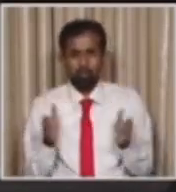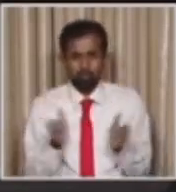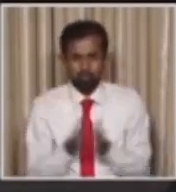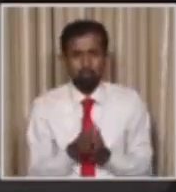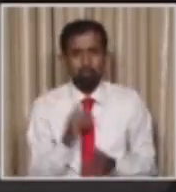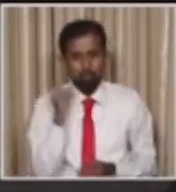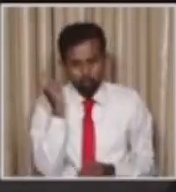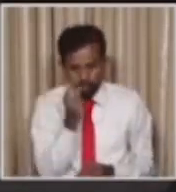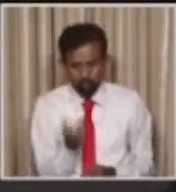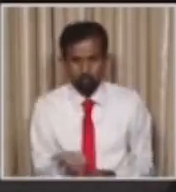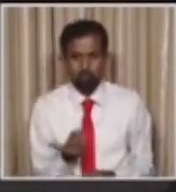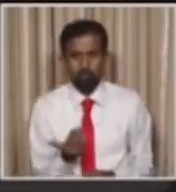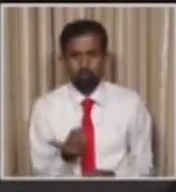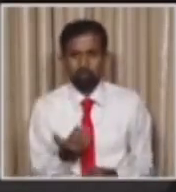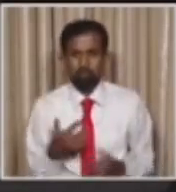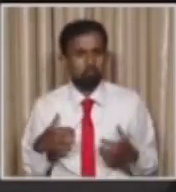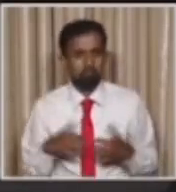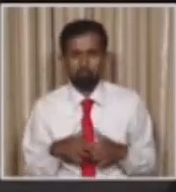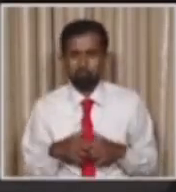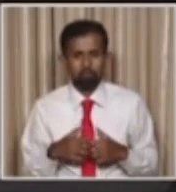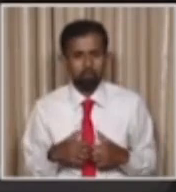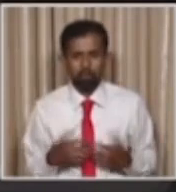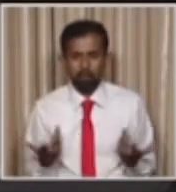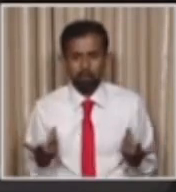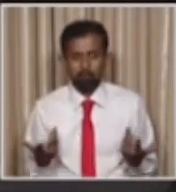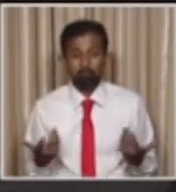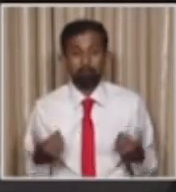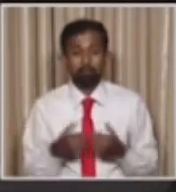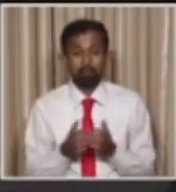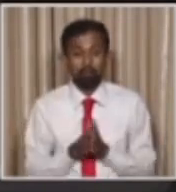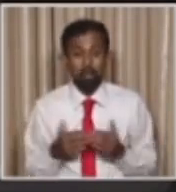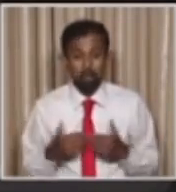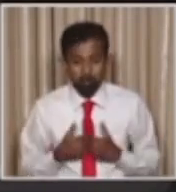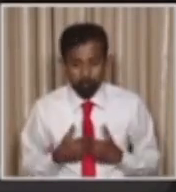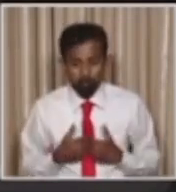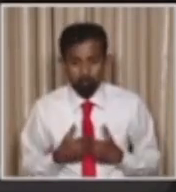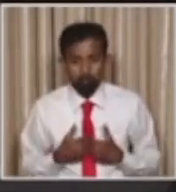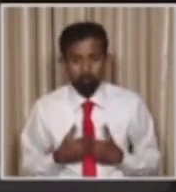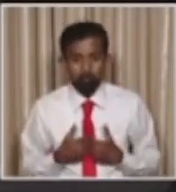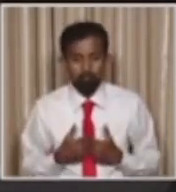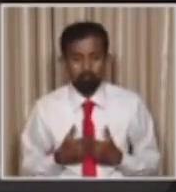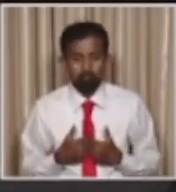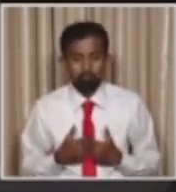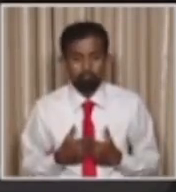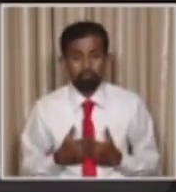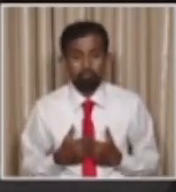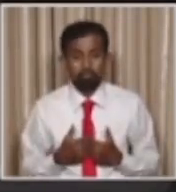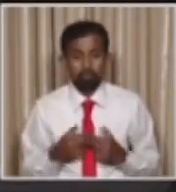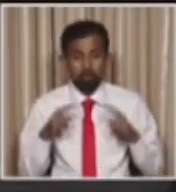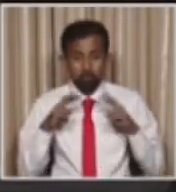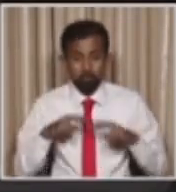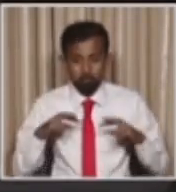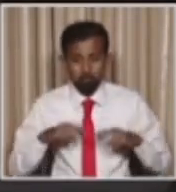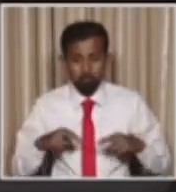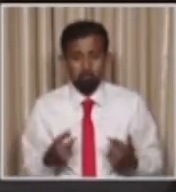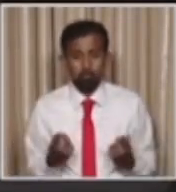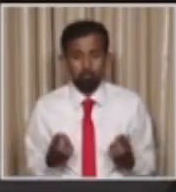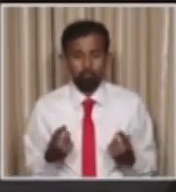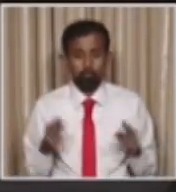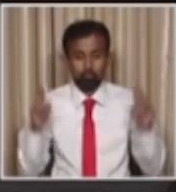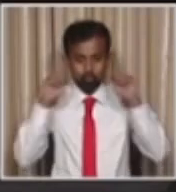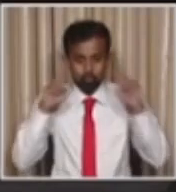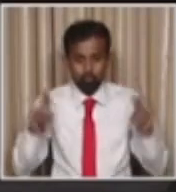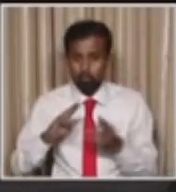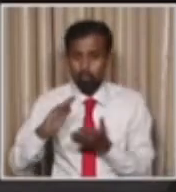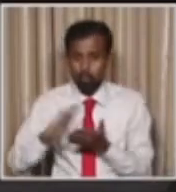හොයමු ඒ ගැන කිසි ප්‍රශ්නයක් නැහැ නමුත් අපි මේ කරන පරීක්ෂණ වලට අවශ්‍ය නම් ජාත්‍යන්තර